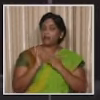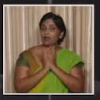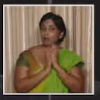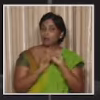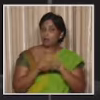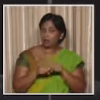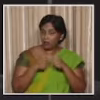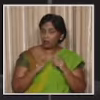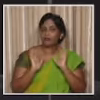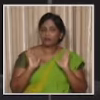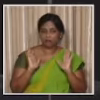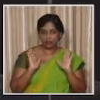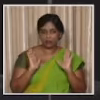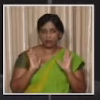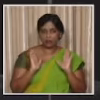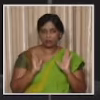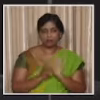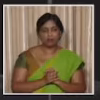කඩ වුණාද නැද්ද කියන එක.